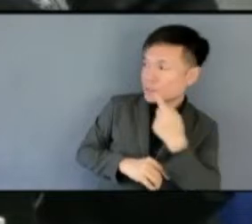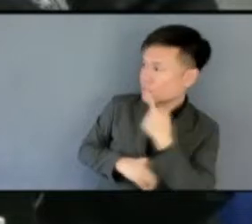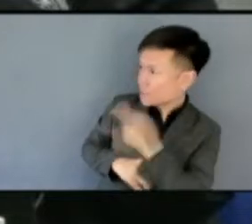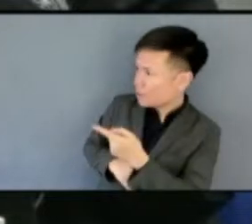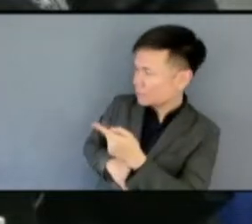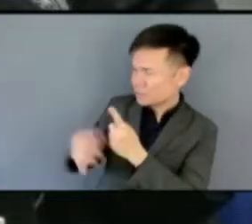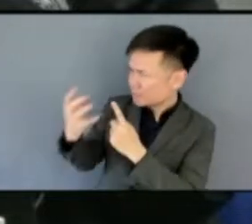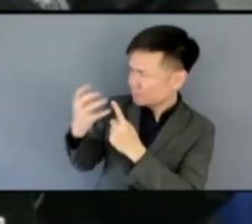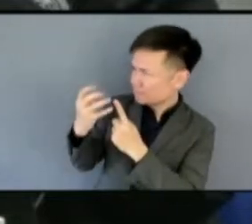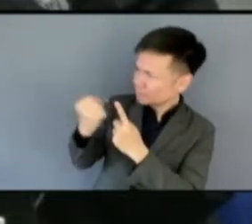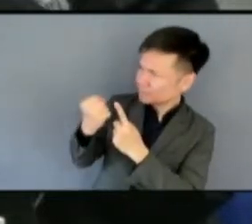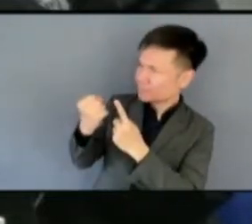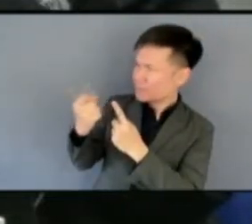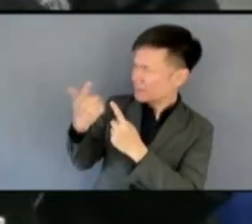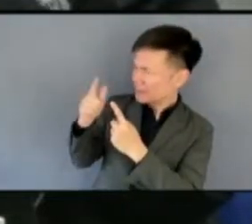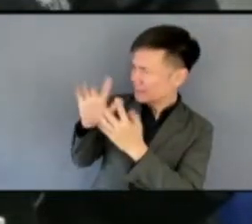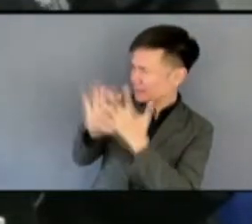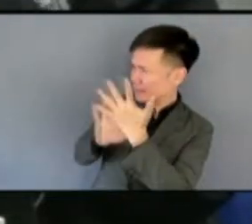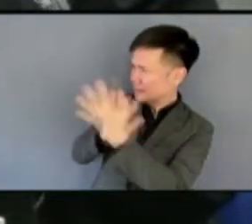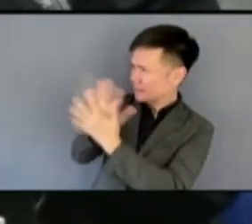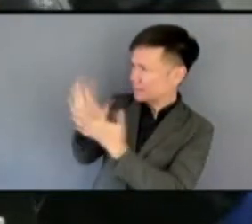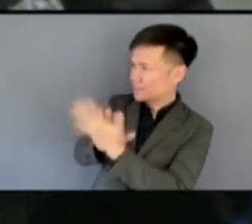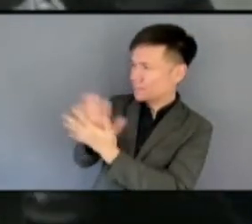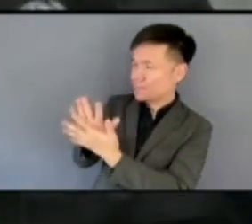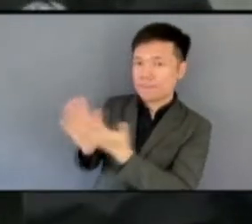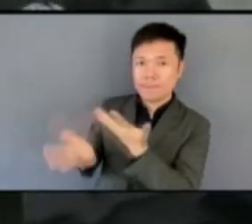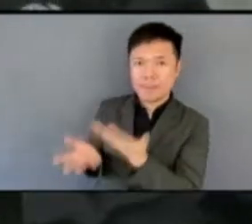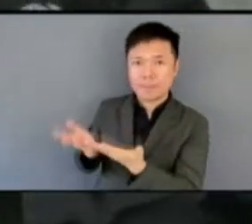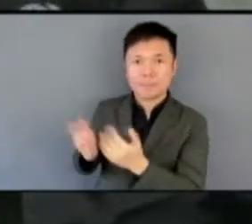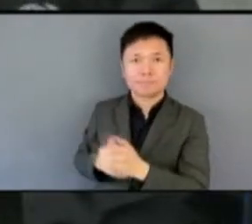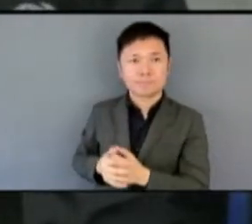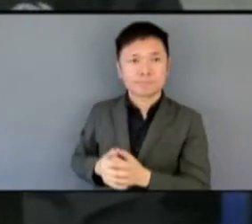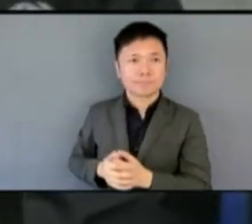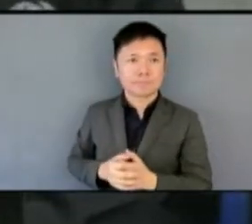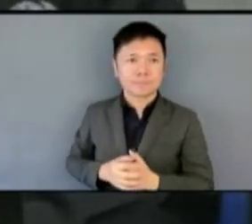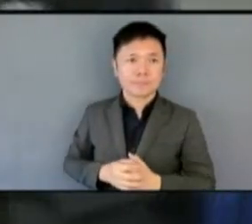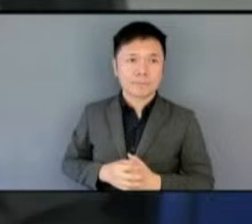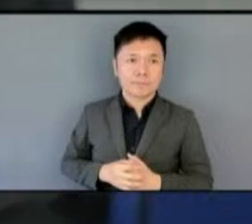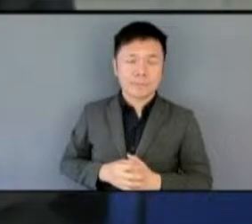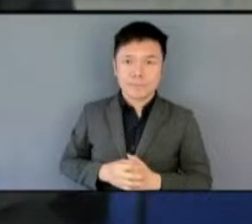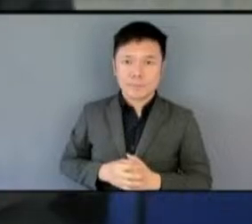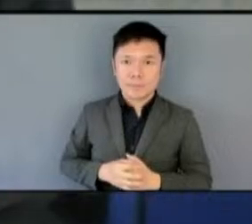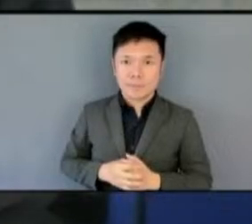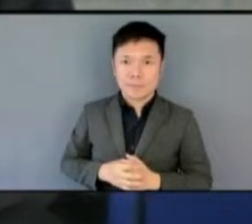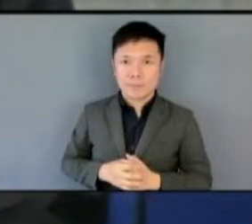И, в частности, уважаемый господин Прасад сказал, что это неверный подход.